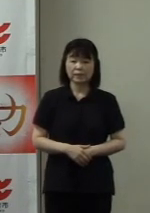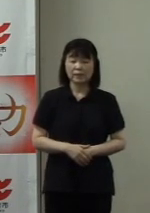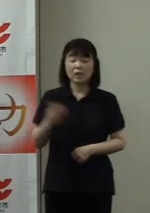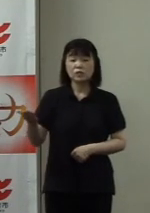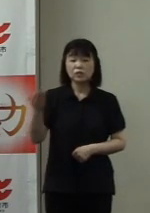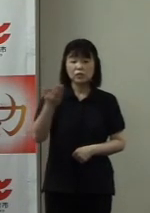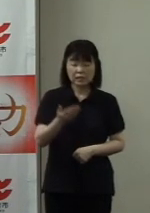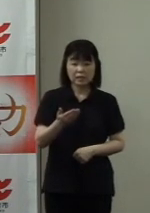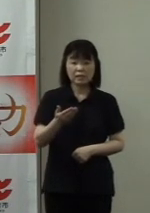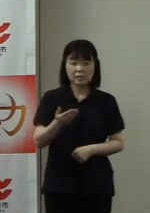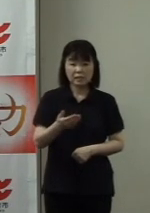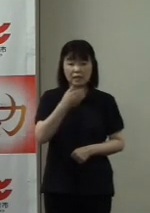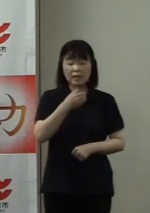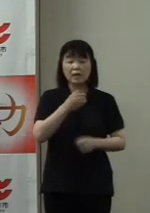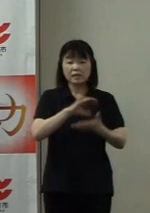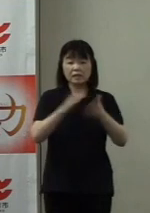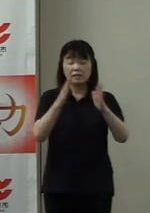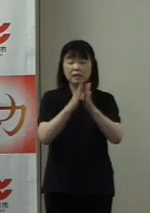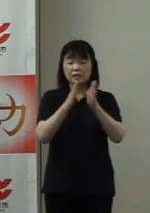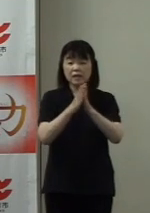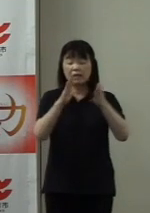次に退社基地関係でありますが、